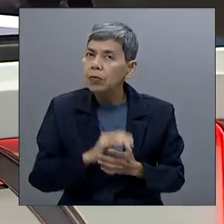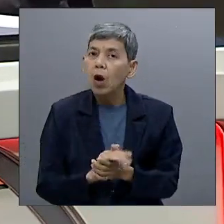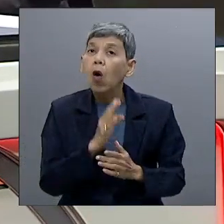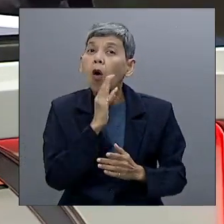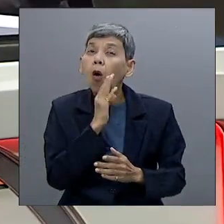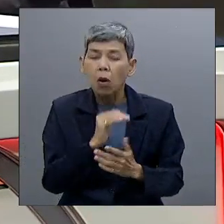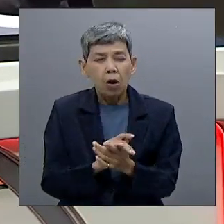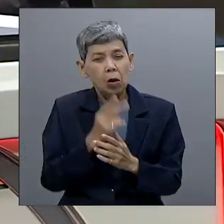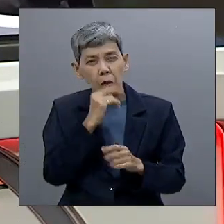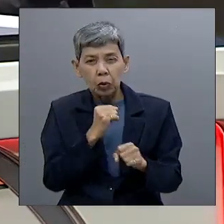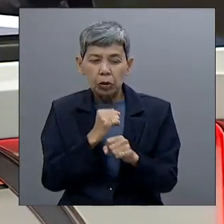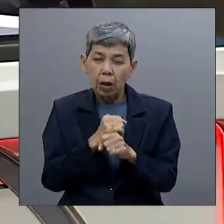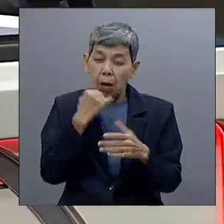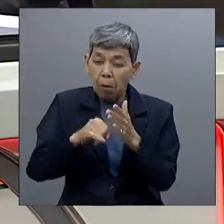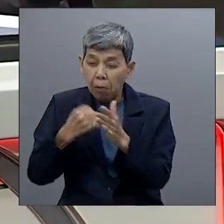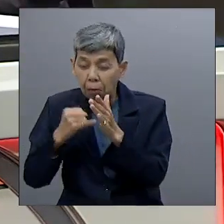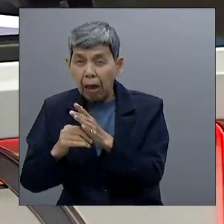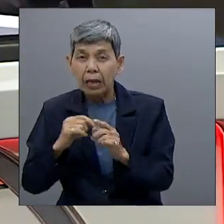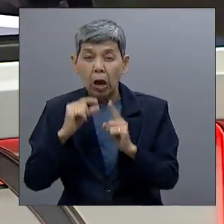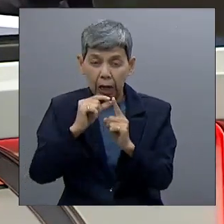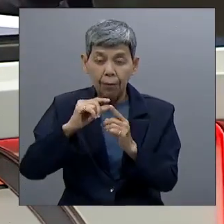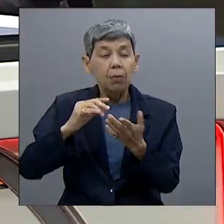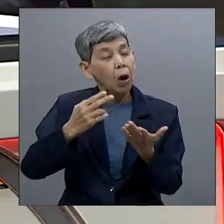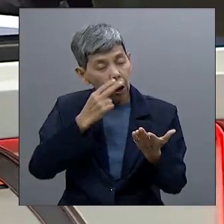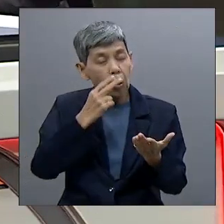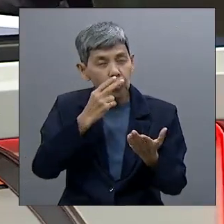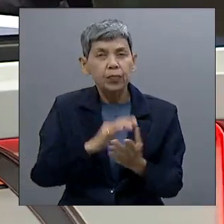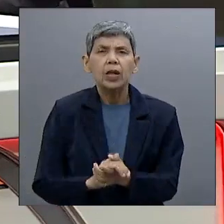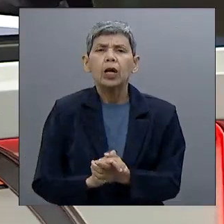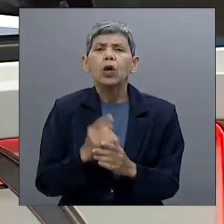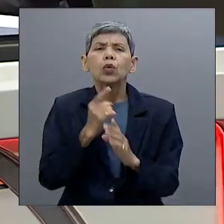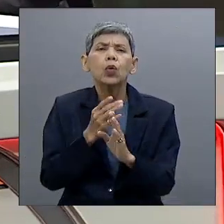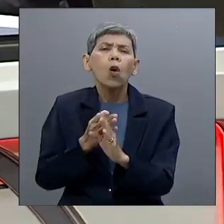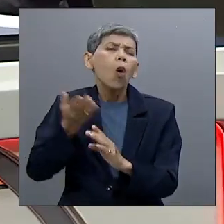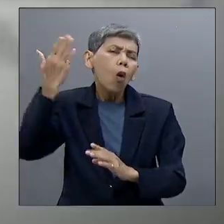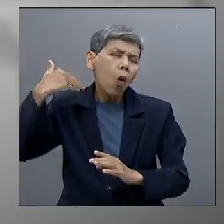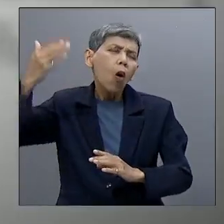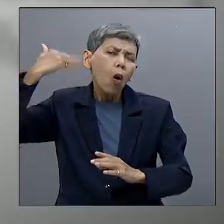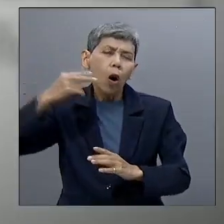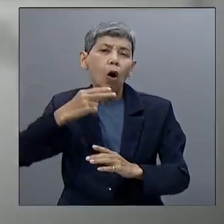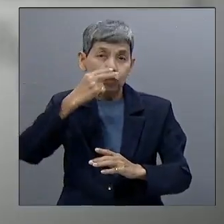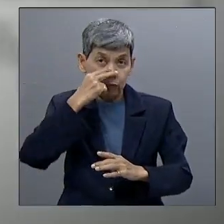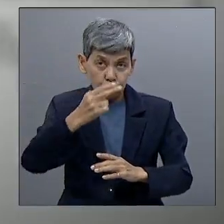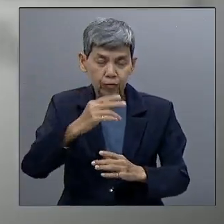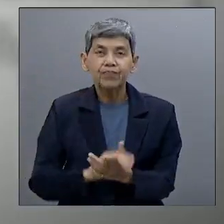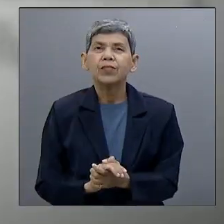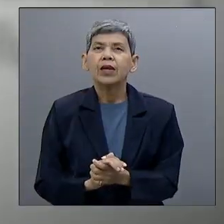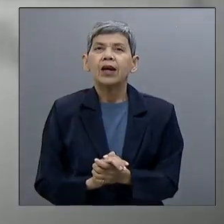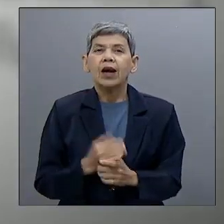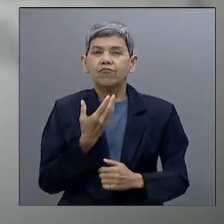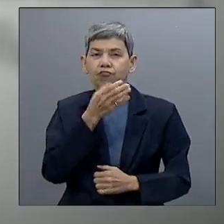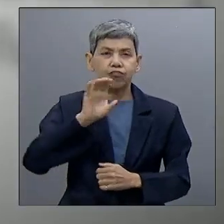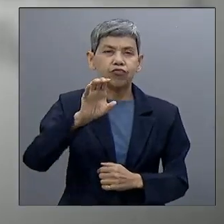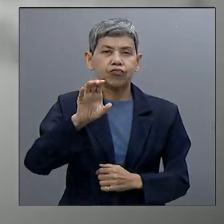สับสนเดินผิดทางตั้งแต่คำนิยามหรือเปล่านะคะเอาย้อนกลับไปดูต้นทางของเรื่องนี้สักนิดหนึ่งค่ะโพสต์